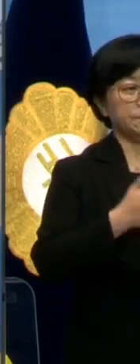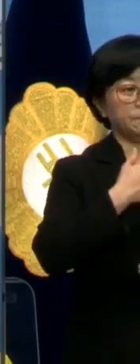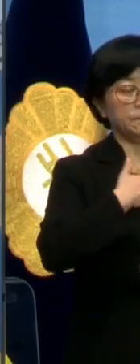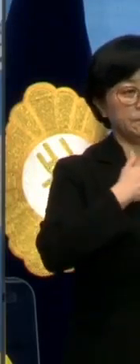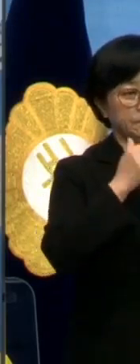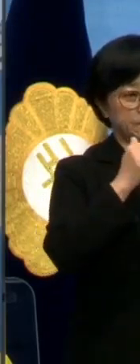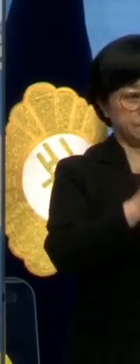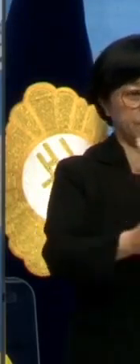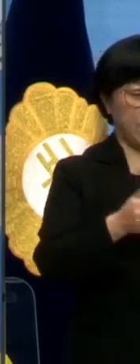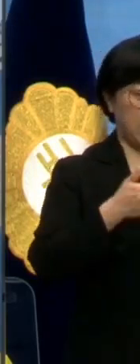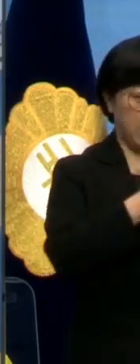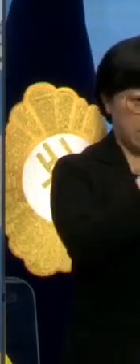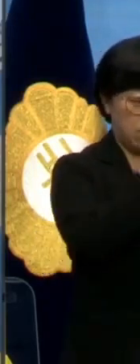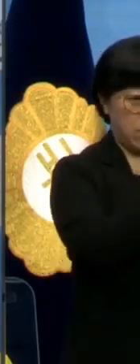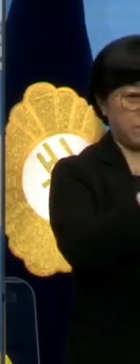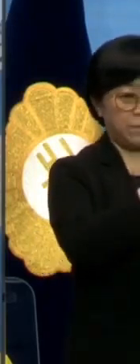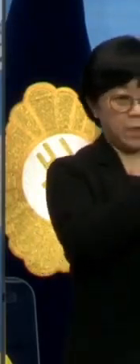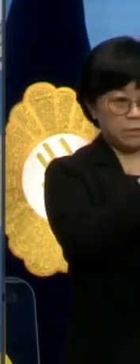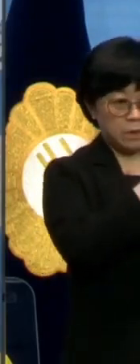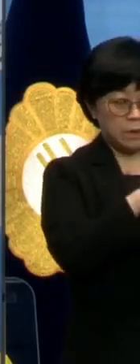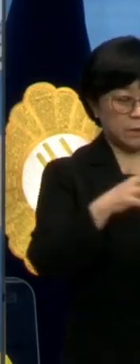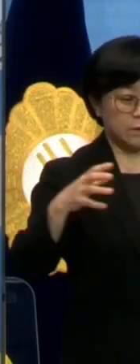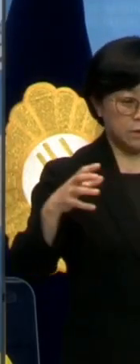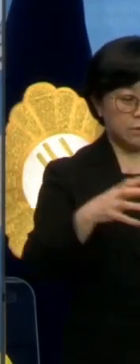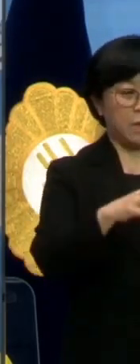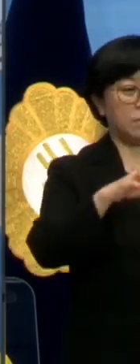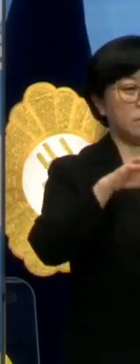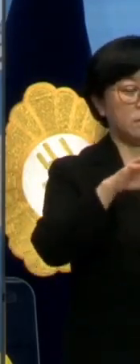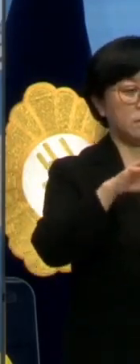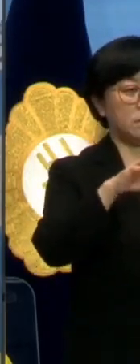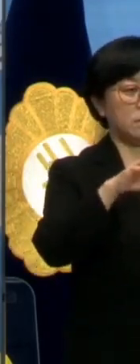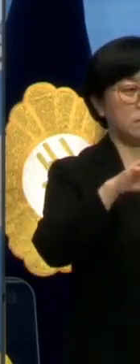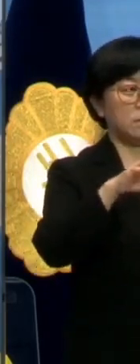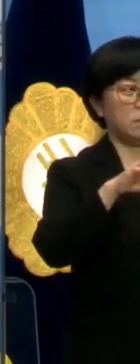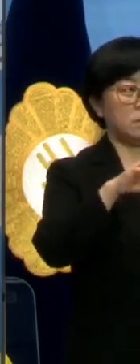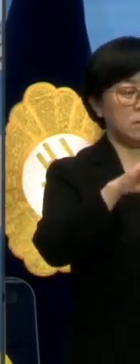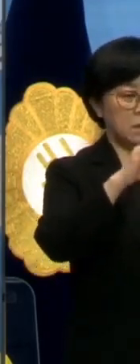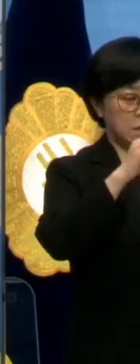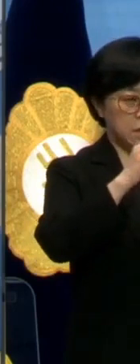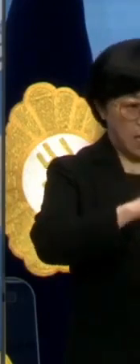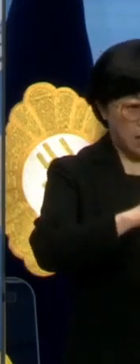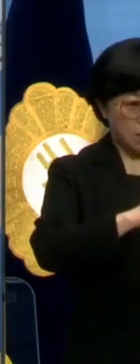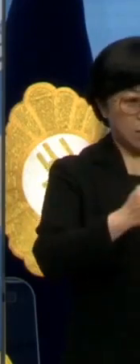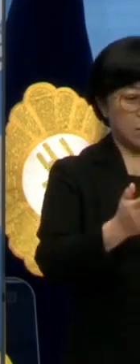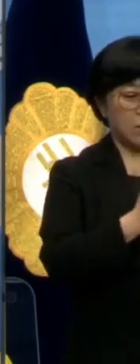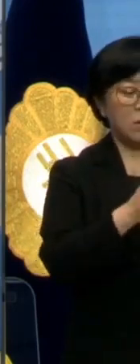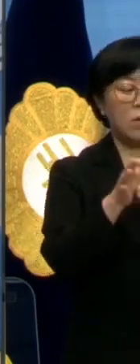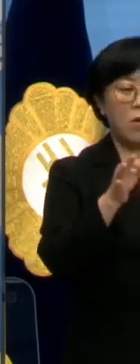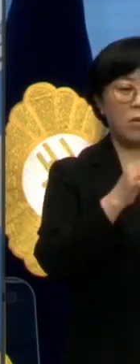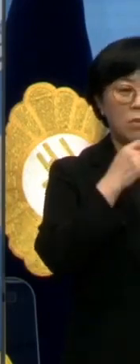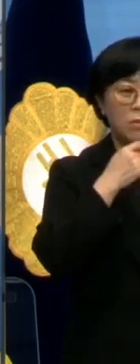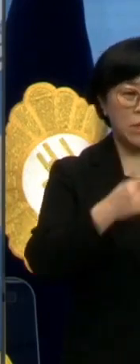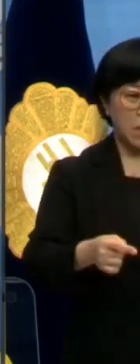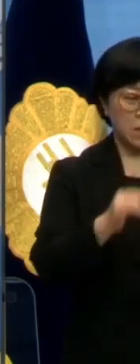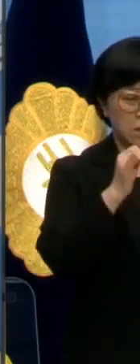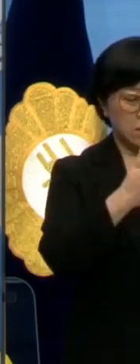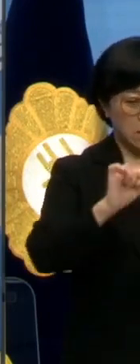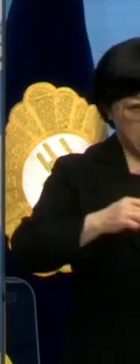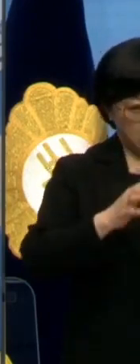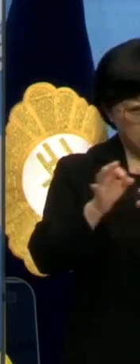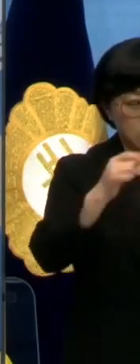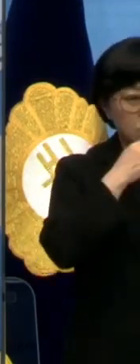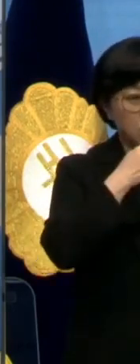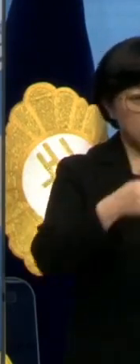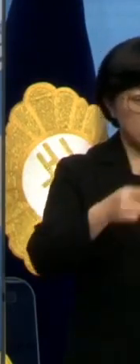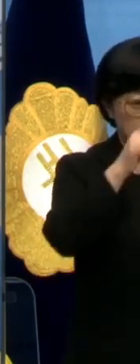제가 대표 발의한 법안은 집합 제한 조치로 인해 영업상 피해를 입은 자영업자들에 대한